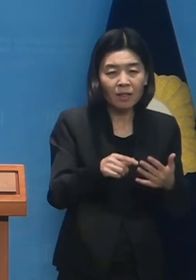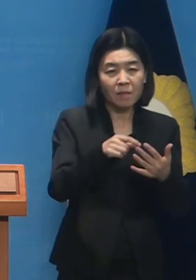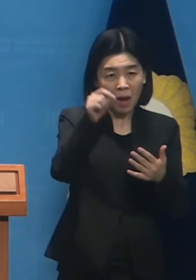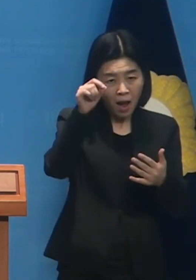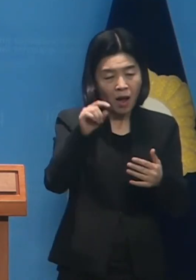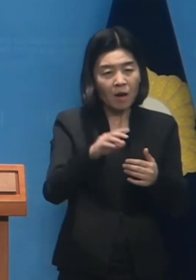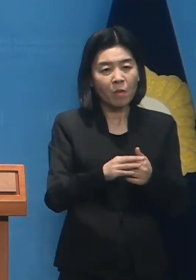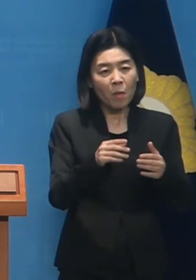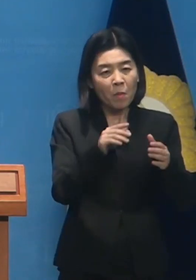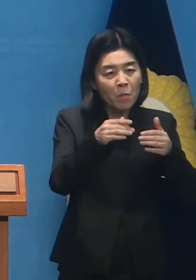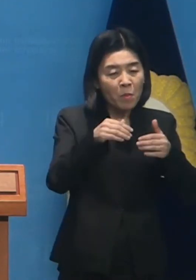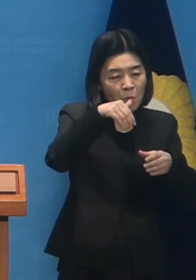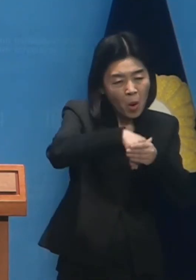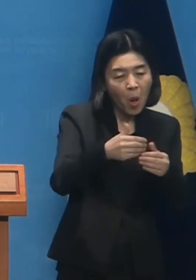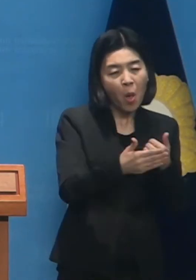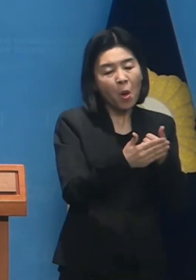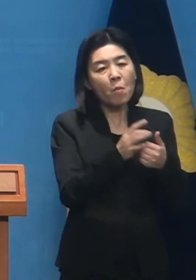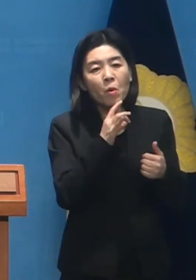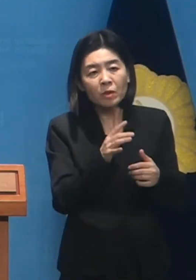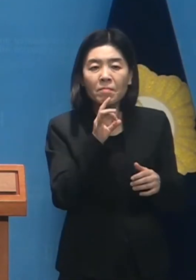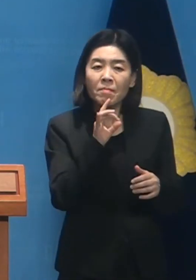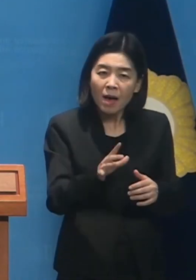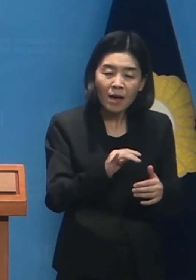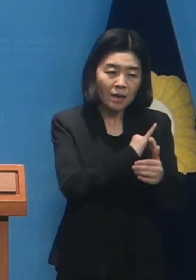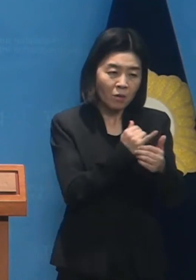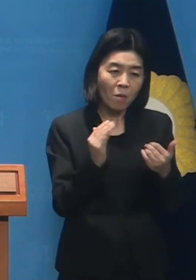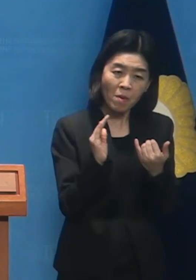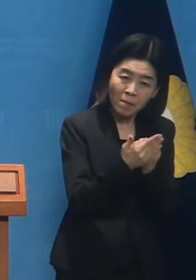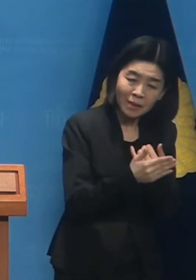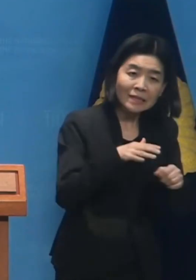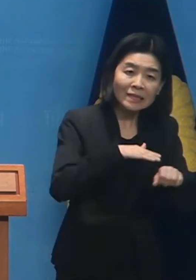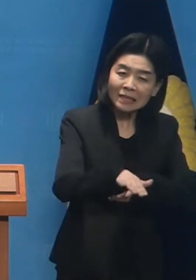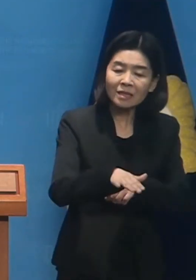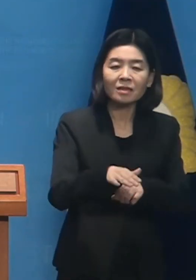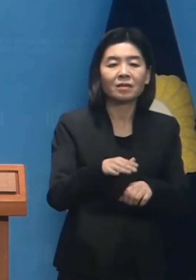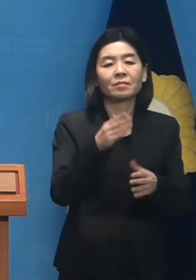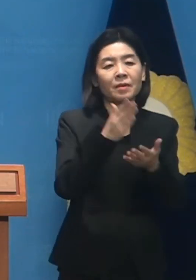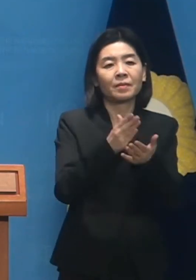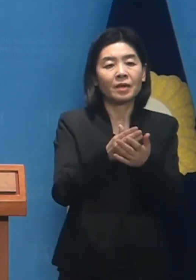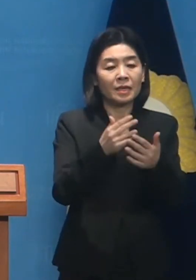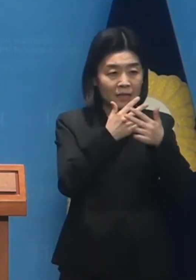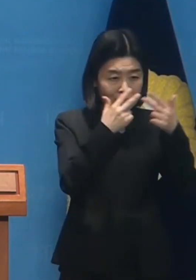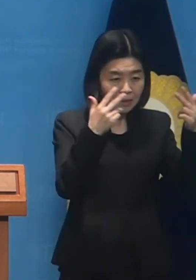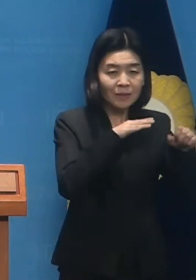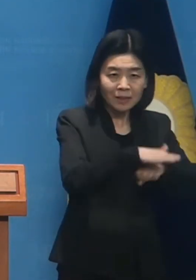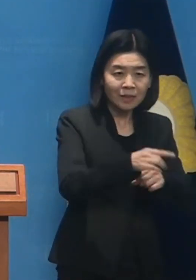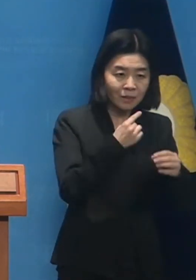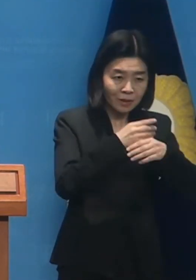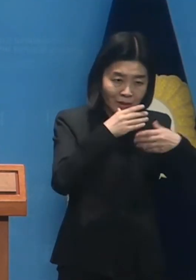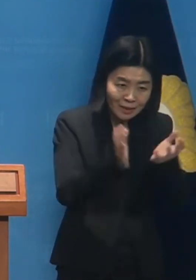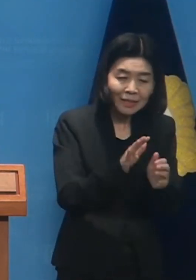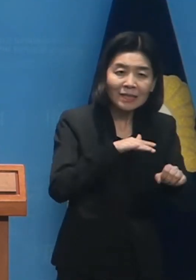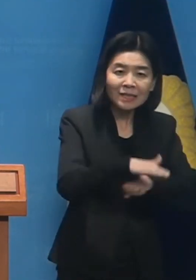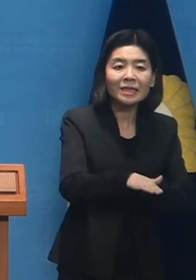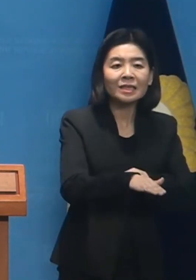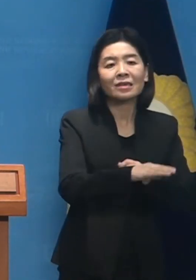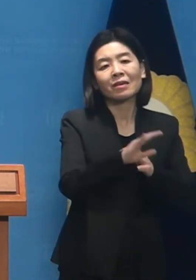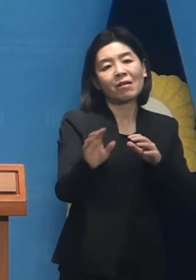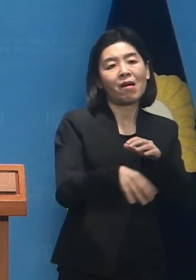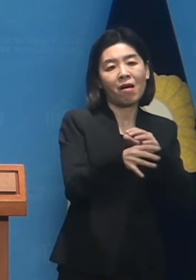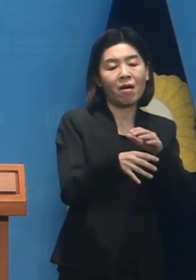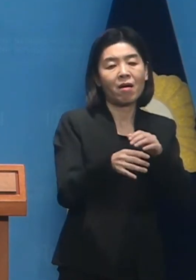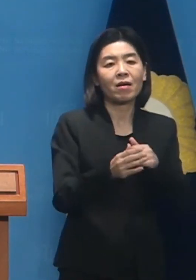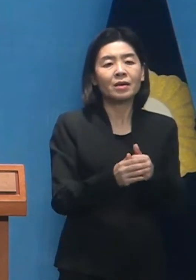여성을 보호하고 책임져야 할 때는 입을 다무는 이재명식, 민주당식 여성인권은 허상이었습니다.